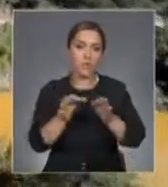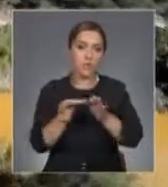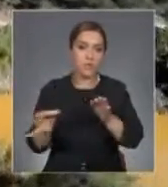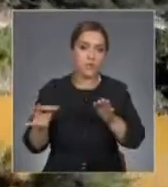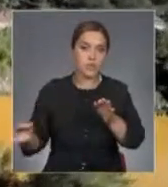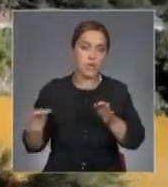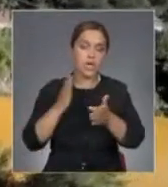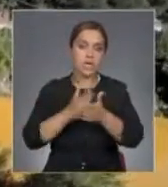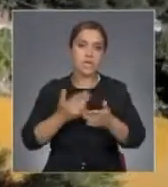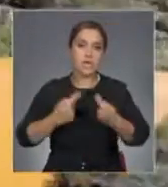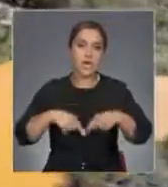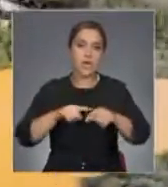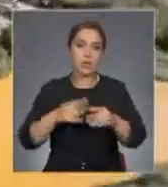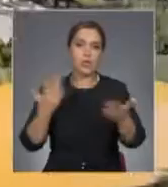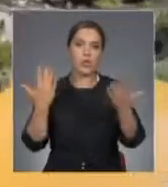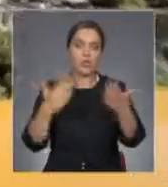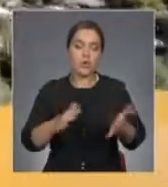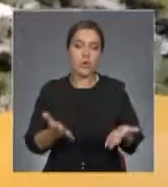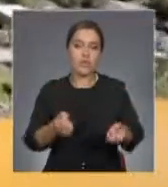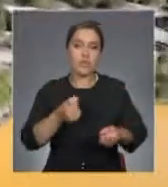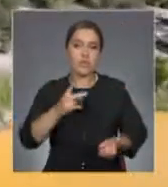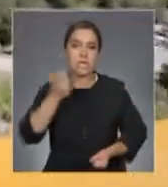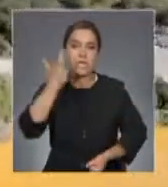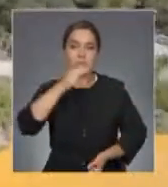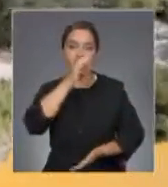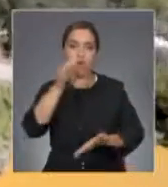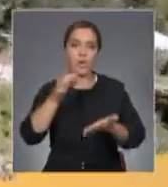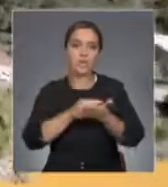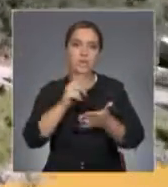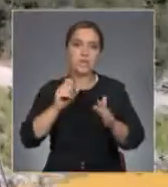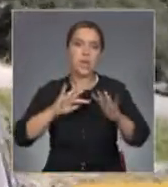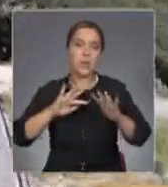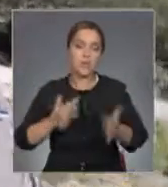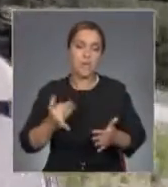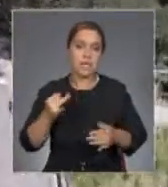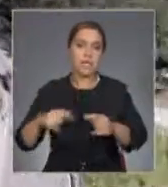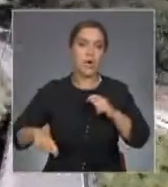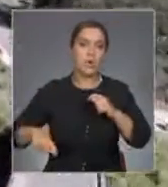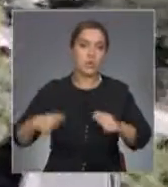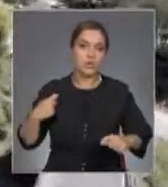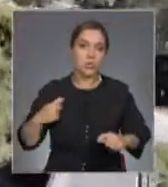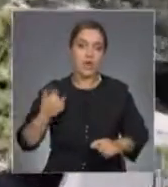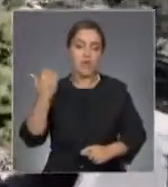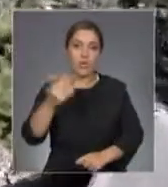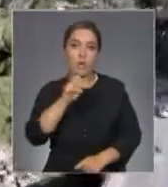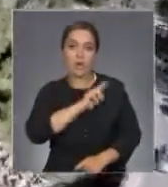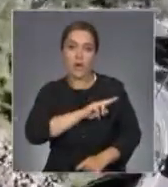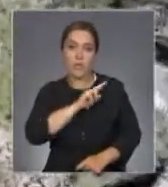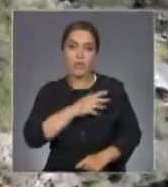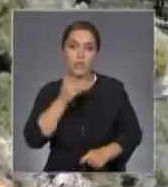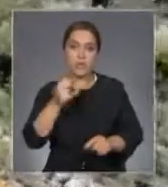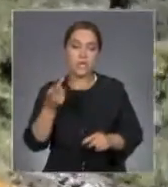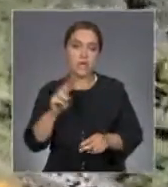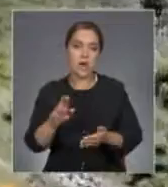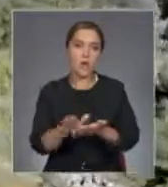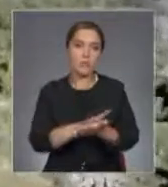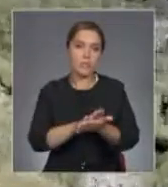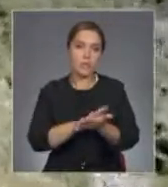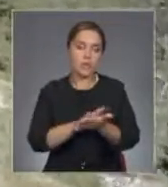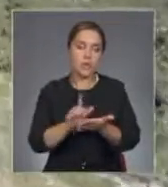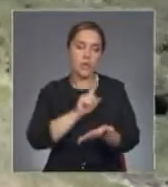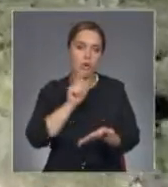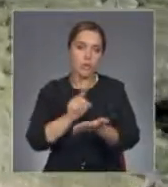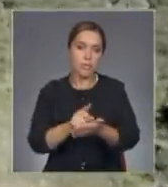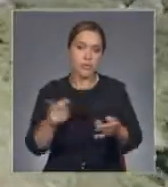населенных пунктов. Агентство уже взяло на себя ответственность за происшествие и причиненный ущерб. По его сотрудники делают все возможное